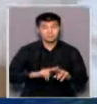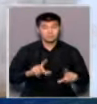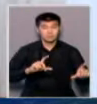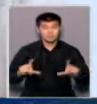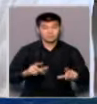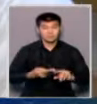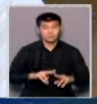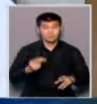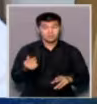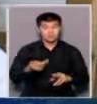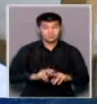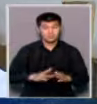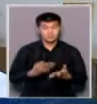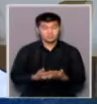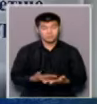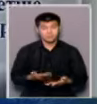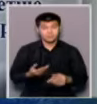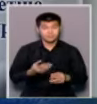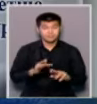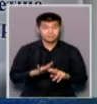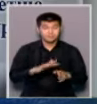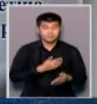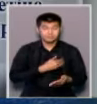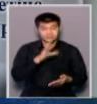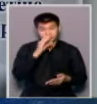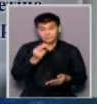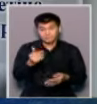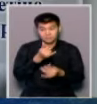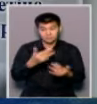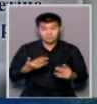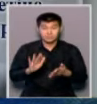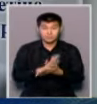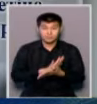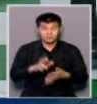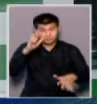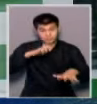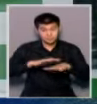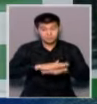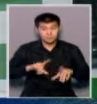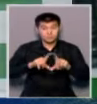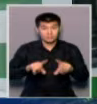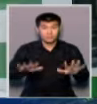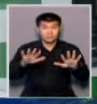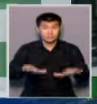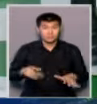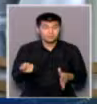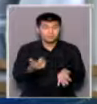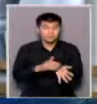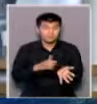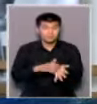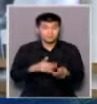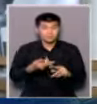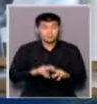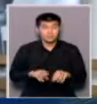мектептері де бар, бірақ оны қалың көпшіліктің қалтасы көтере бермеуі мүмкін. Ал тегін мемлекеттік мекемеде орын тапшы. Осы